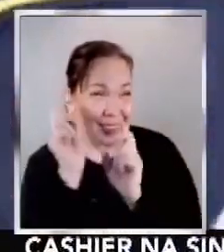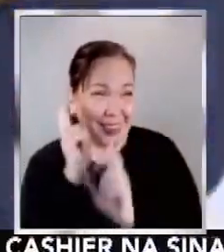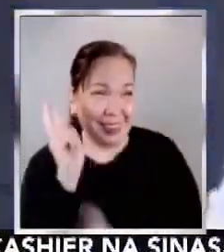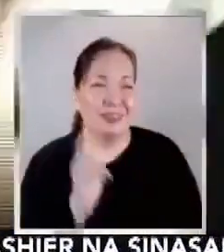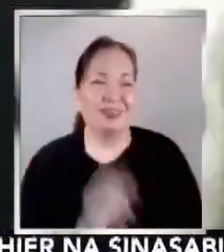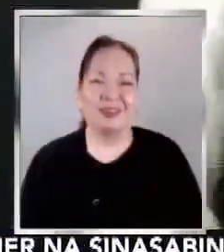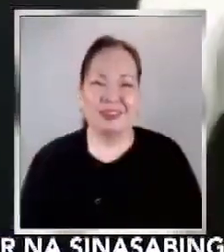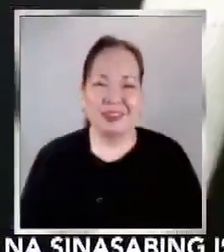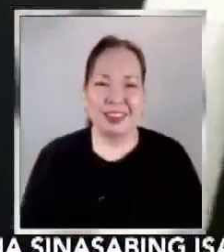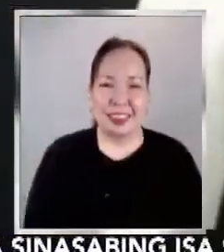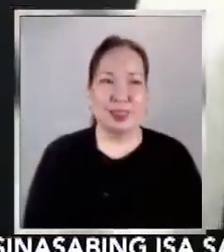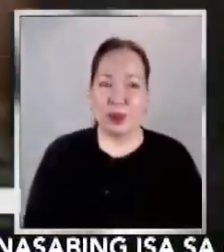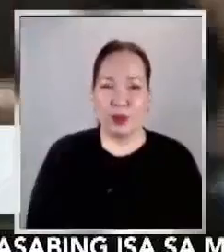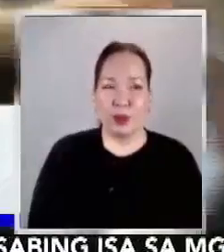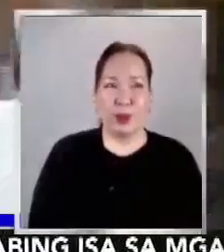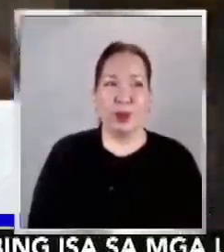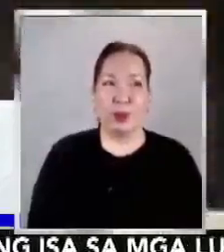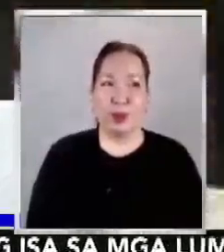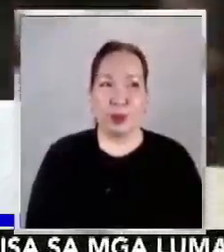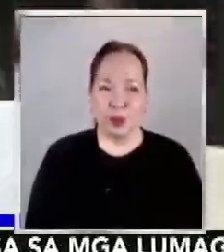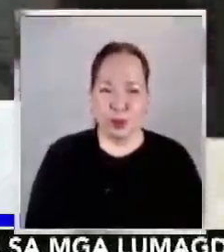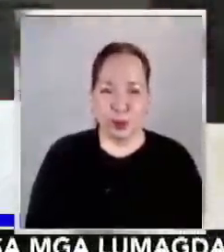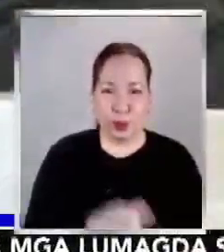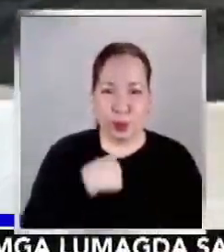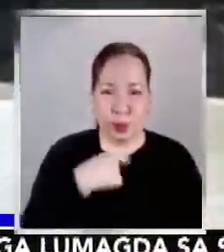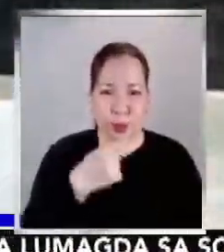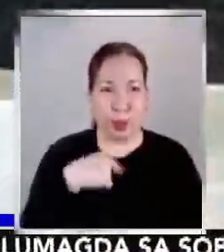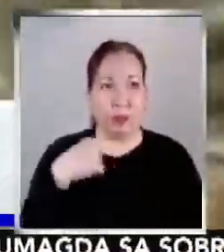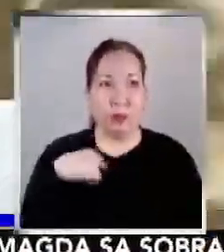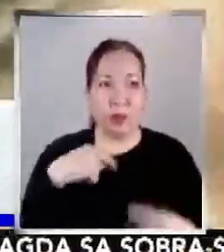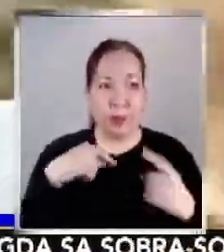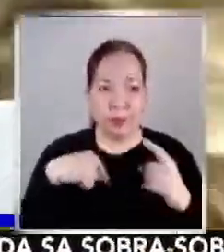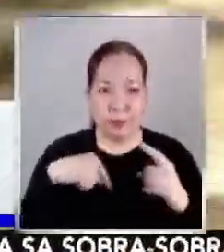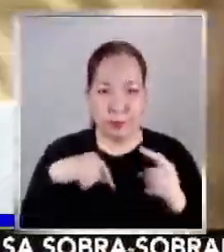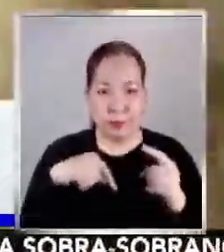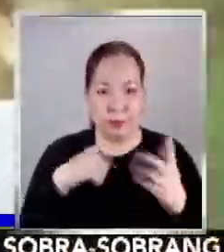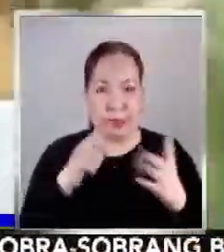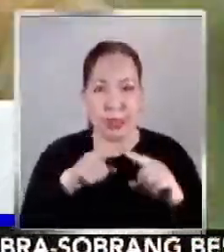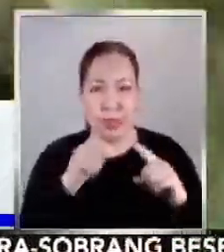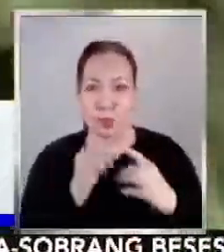Kabilang din sa mga inabangan ng fans ang Tatak Kapuso performances.